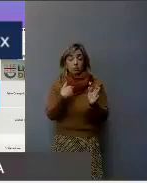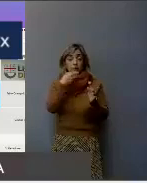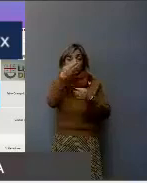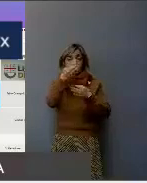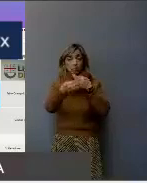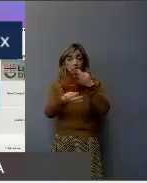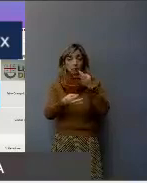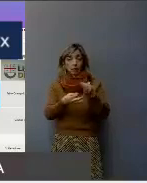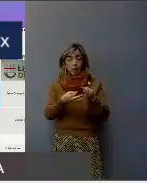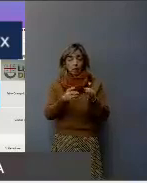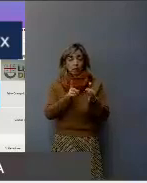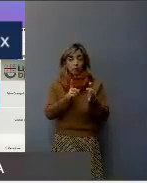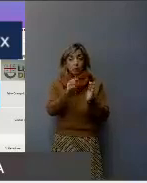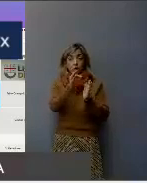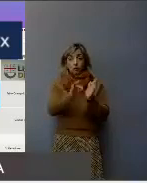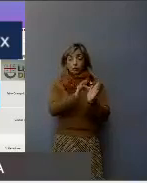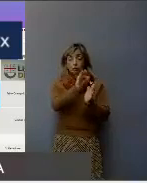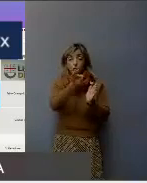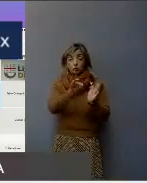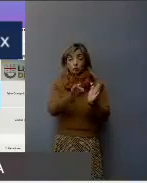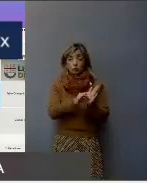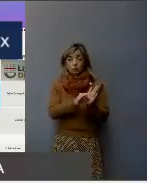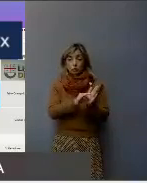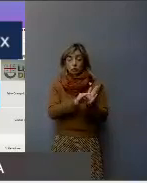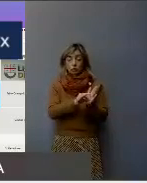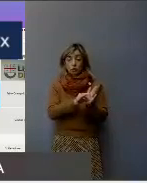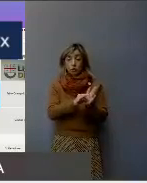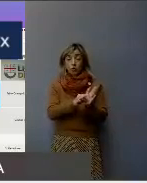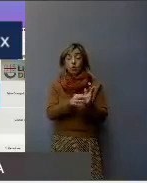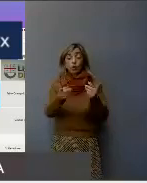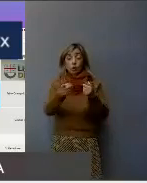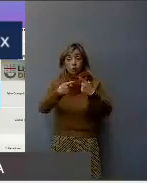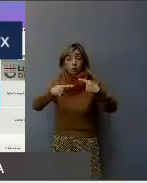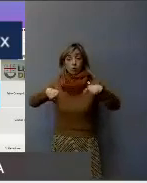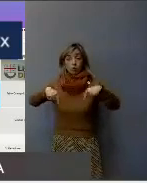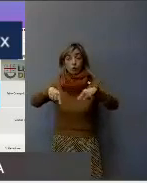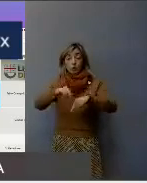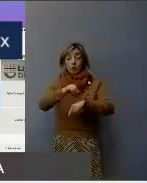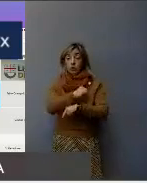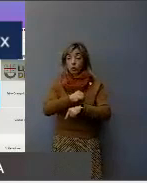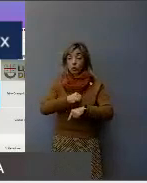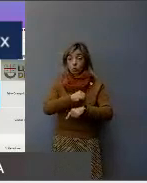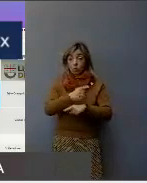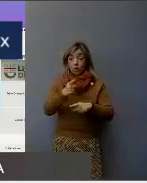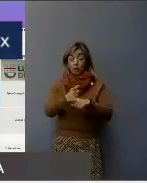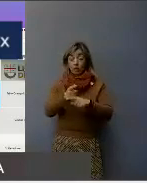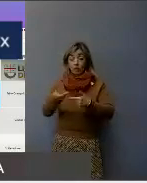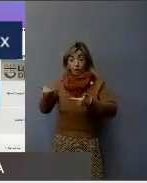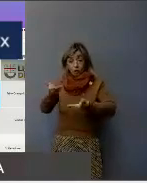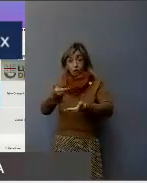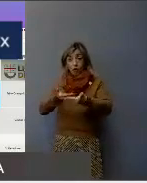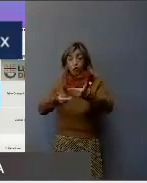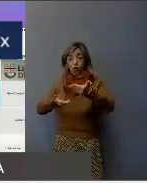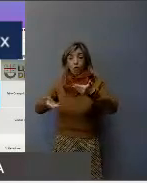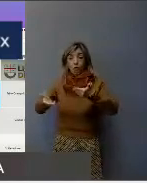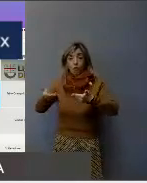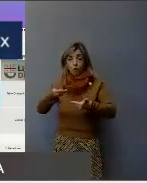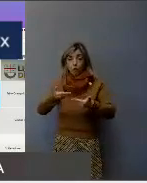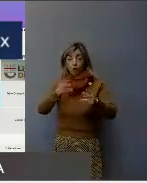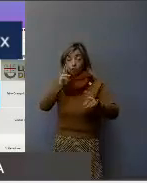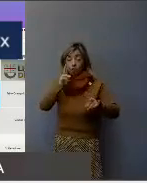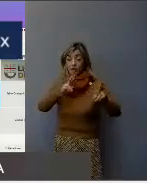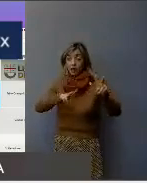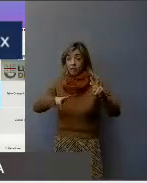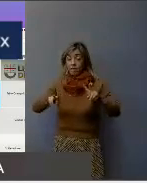del giorno che poi comunque il consiglio comunale sarà coinvolto nel valutare soprattutto in